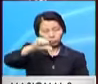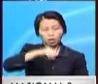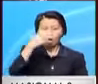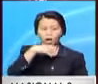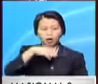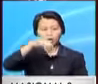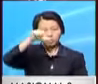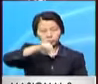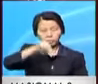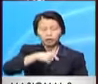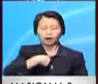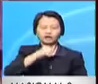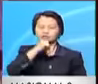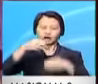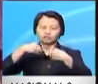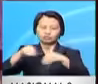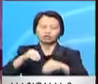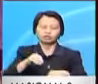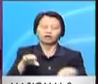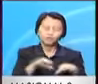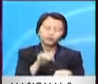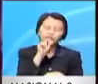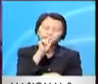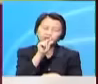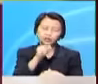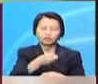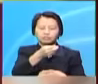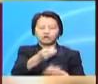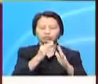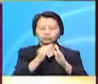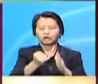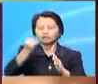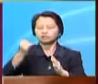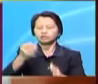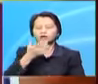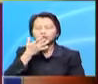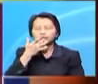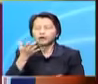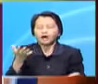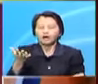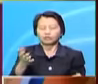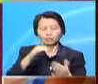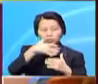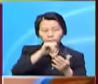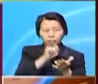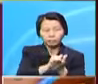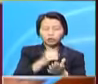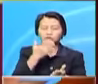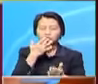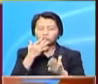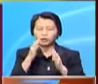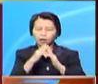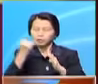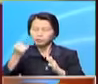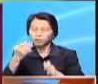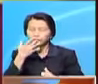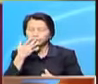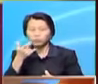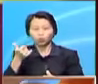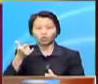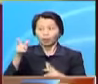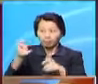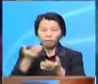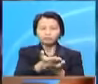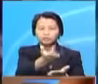Buat sos ni pun saya tak jual masa tu. Saya buat sikit, saya bagi jiran-jiran rasa. Dan kemudian bila dah jiran-jiran dah rasa, dia orang dah nak